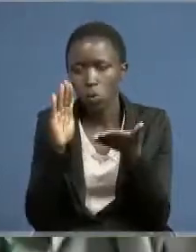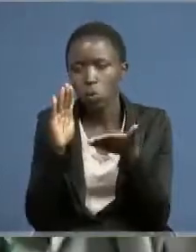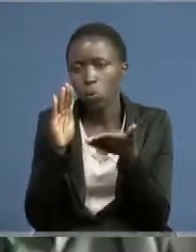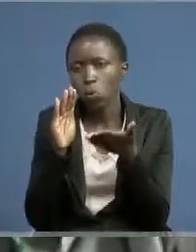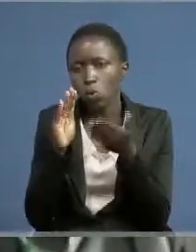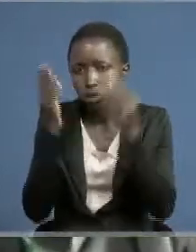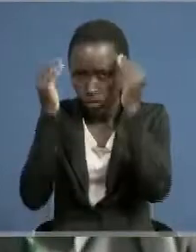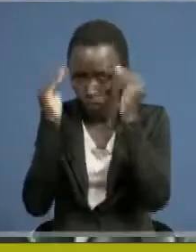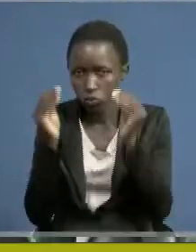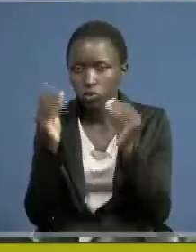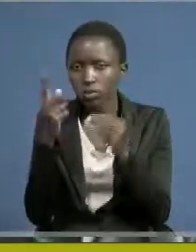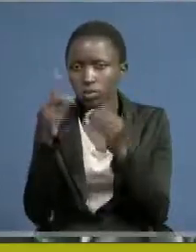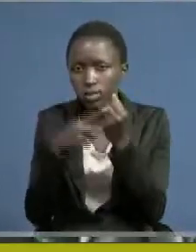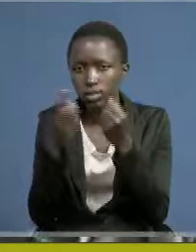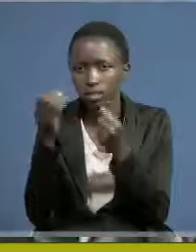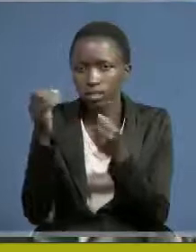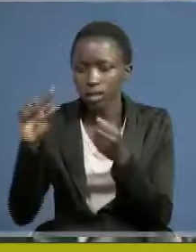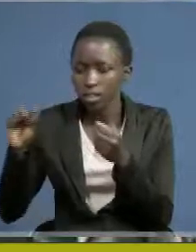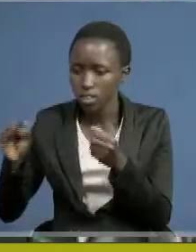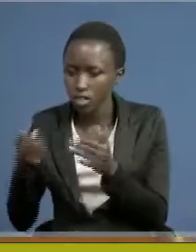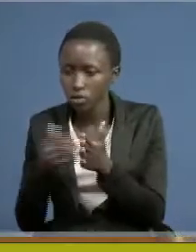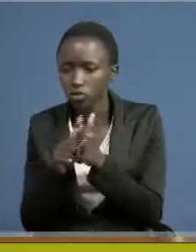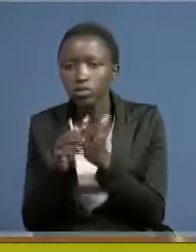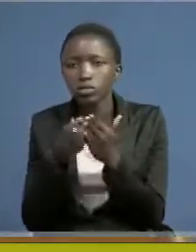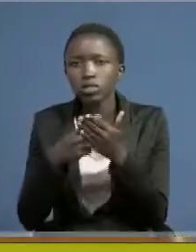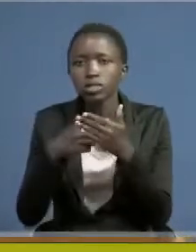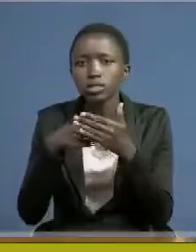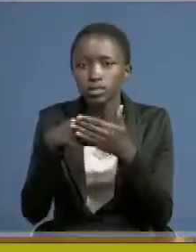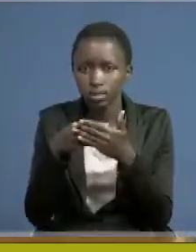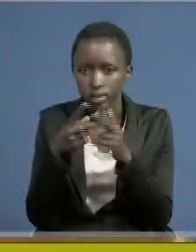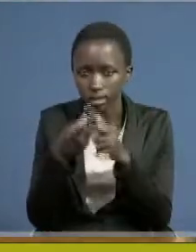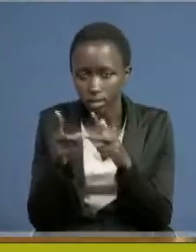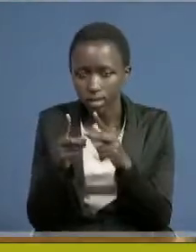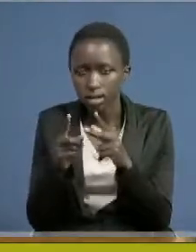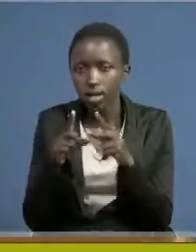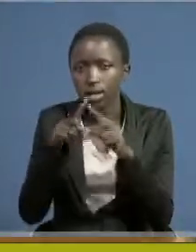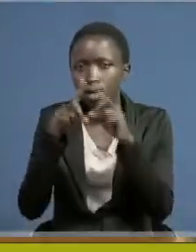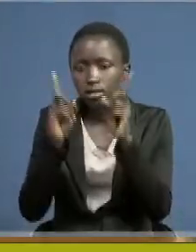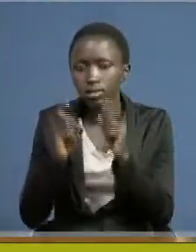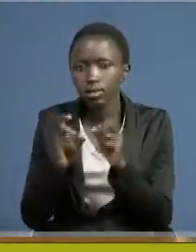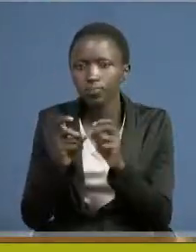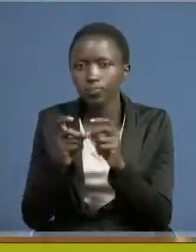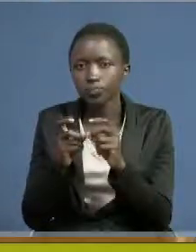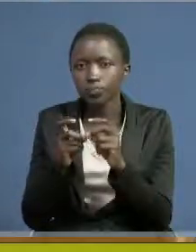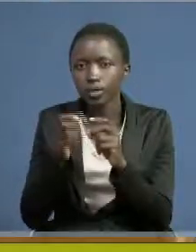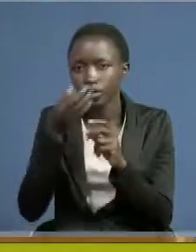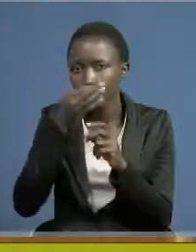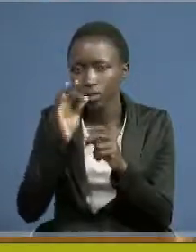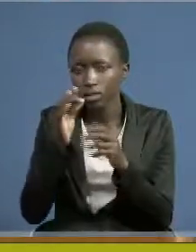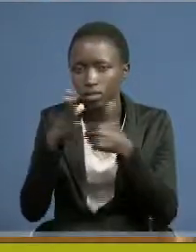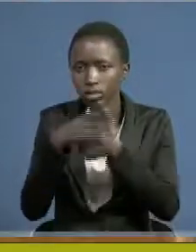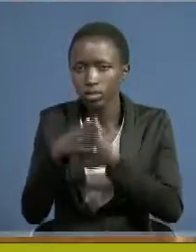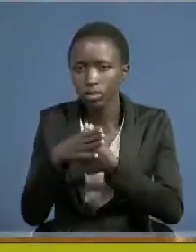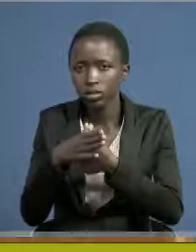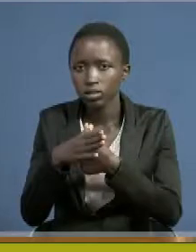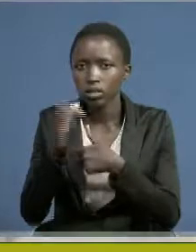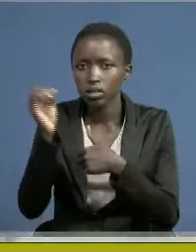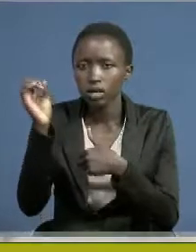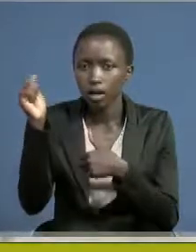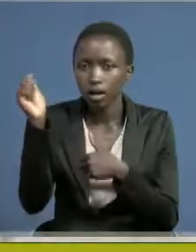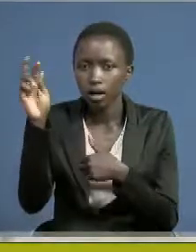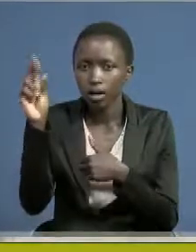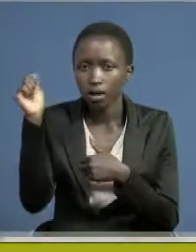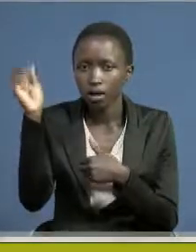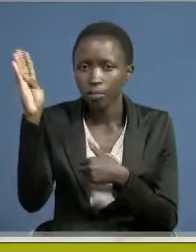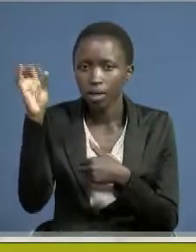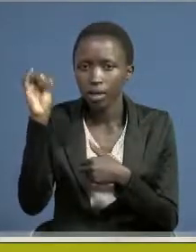wanafunzi 600,000 wameanza mitihani ya kitaifa ya sekondari. Mitihani iliyong'oa nanga ni ya Kifaransa, Kijerumani na Kiarabu.